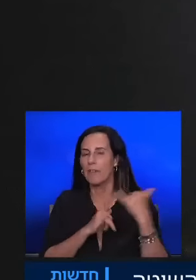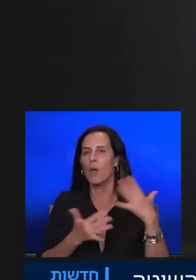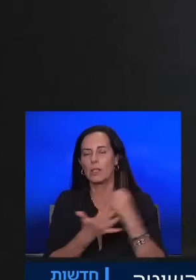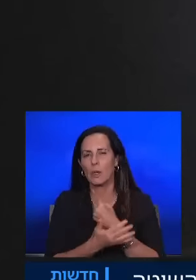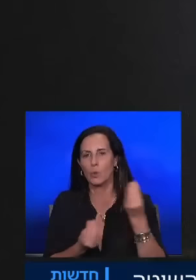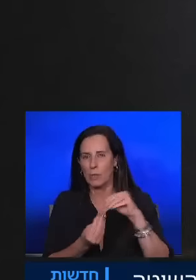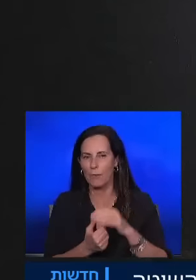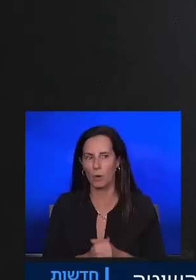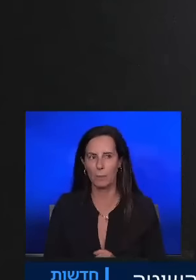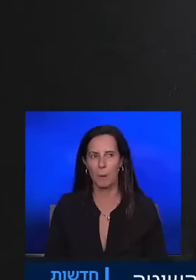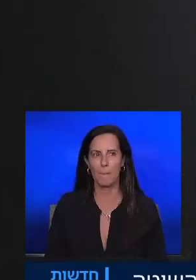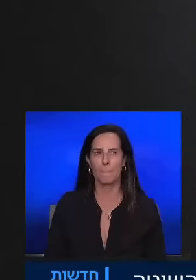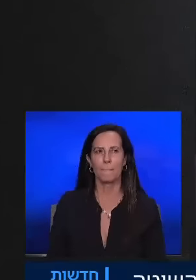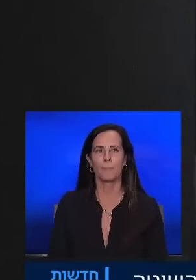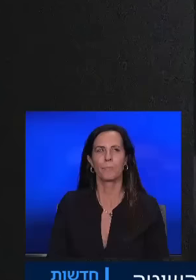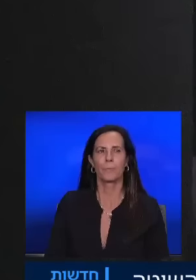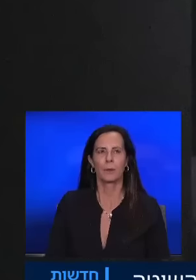בעתיד.